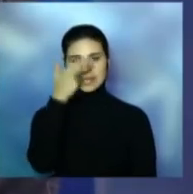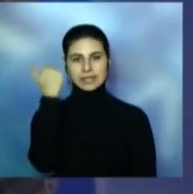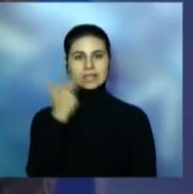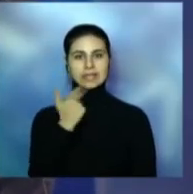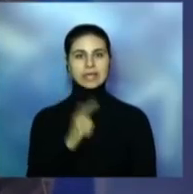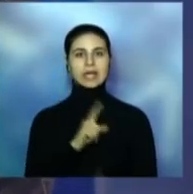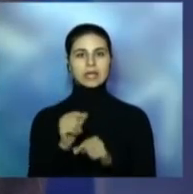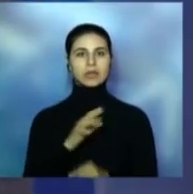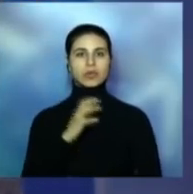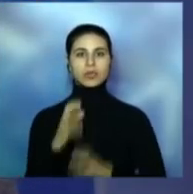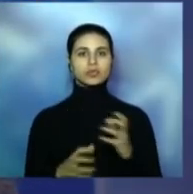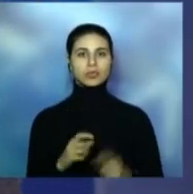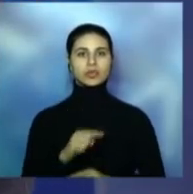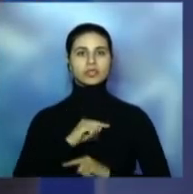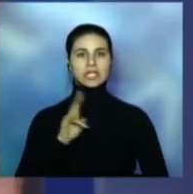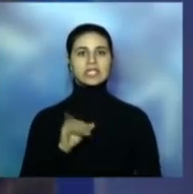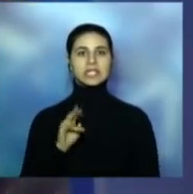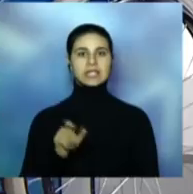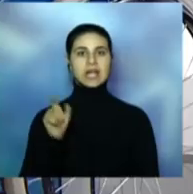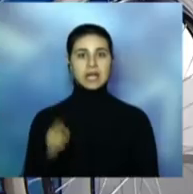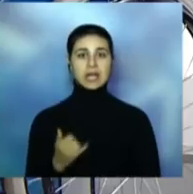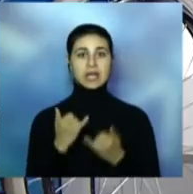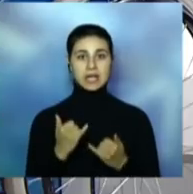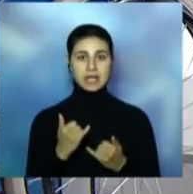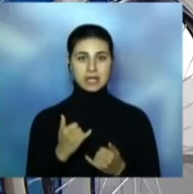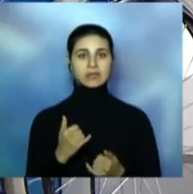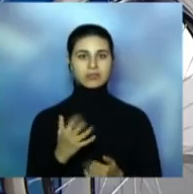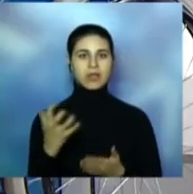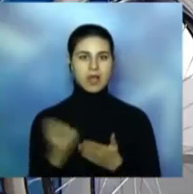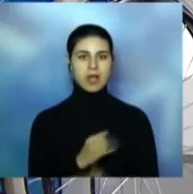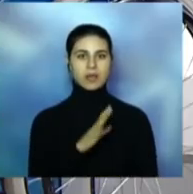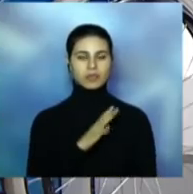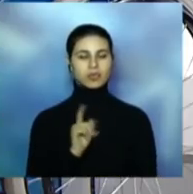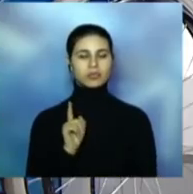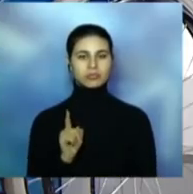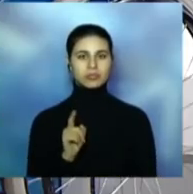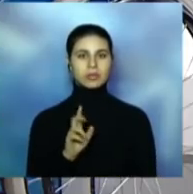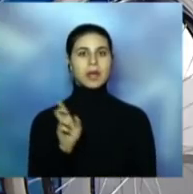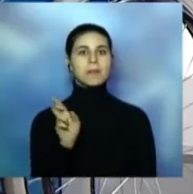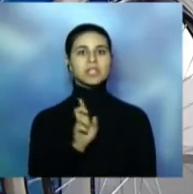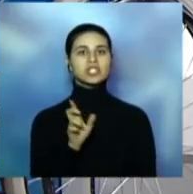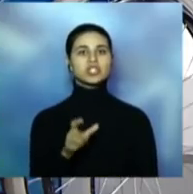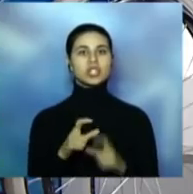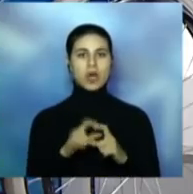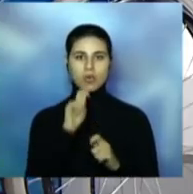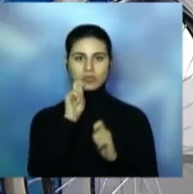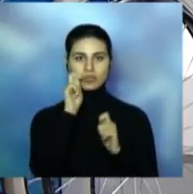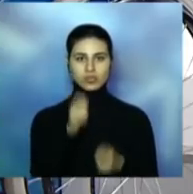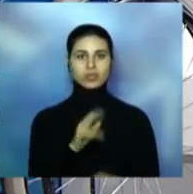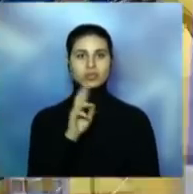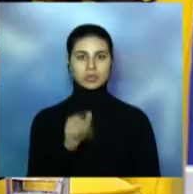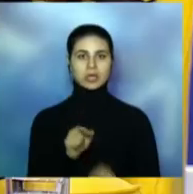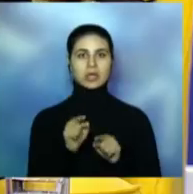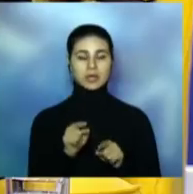მსოფლიო ჩემპიონატი და ქალბატონი ნინა ჯერ კიდევ მოქმედი მსოფლიო ჩემპიონია იუნიორებში, ბრინჯაოს პრიზიორი გახდა და საბოლოოდ როგორც